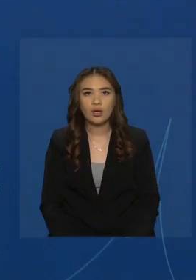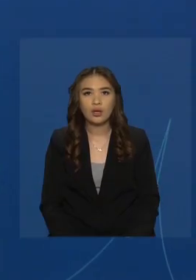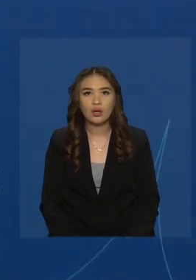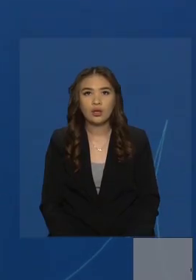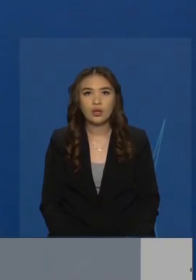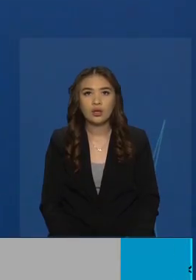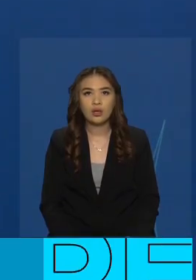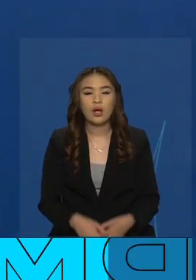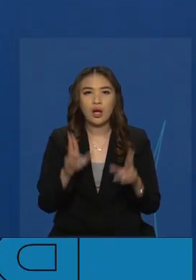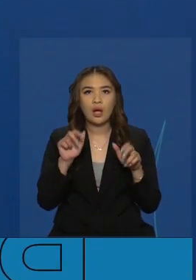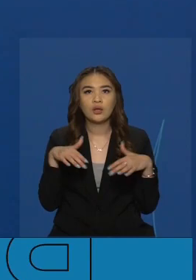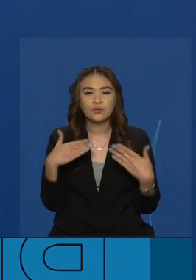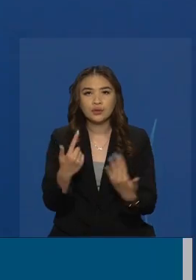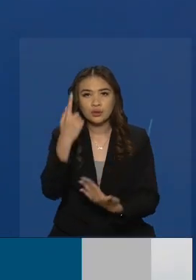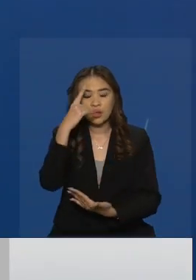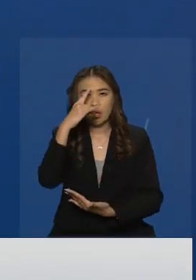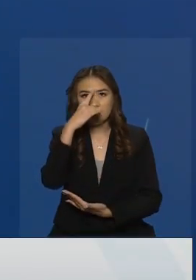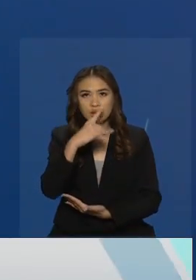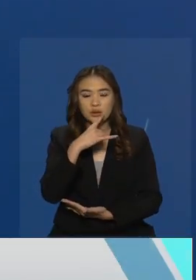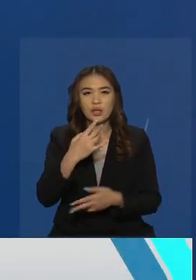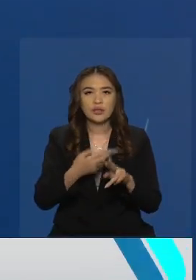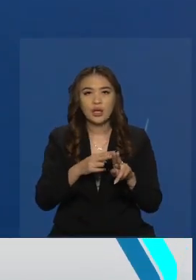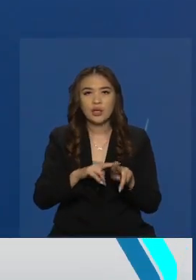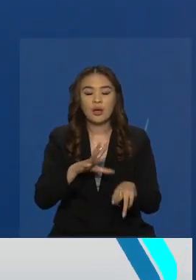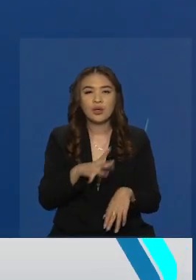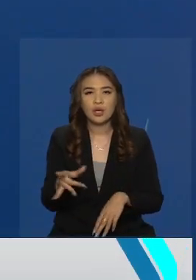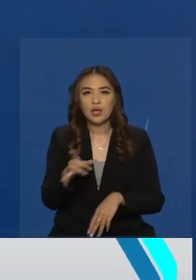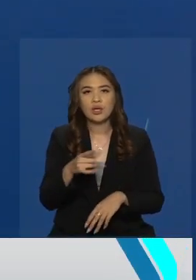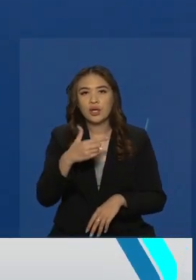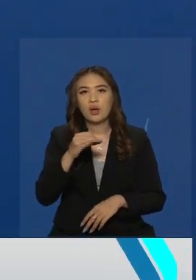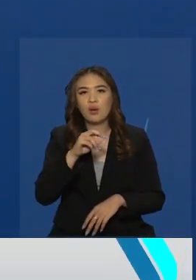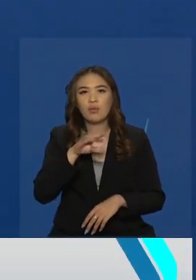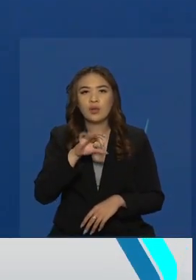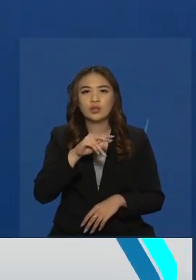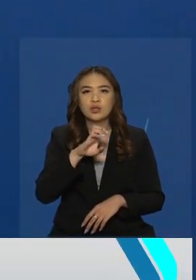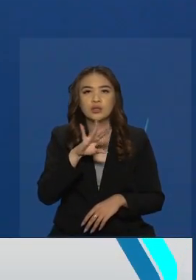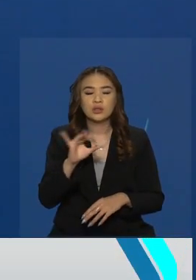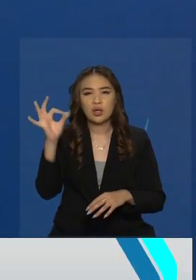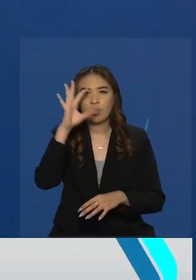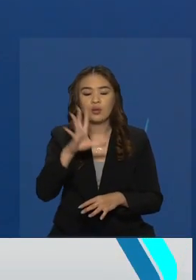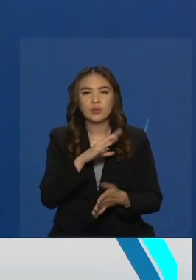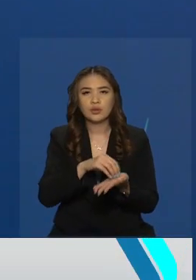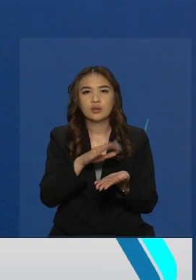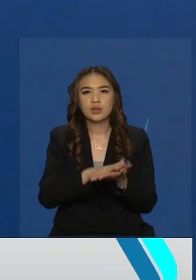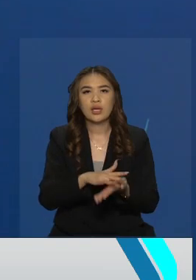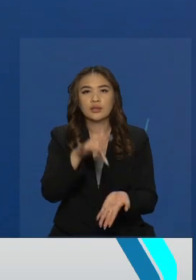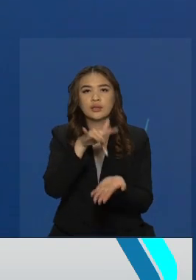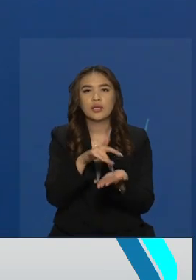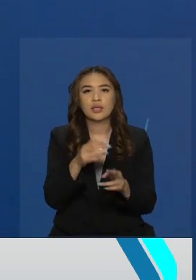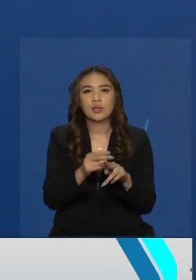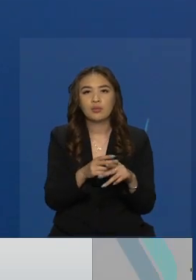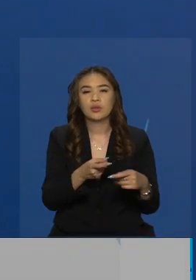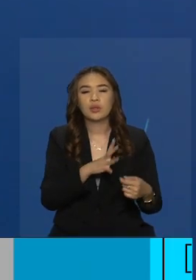Как вы оцениваете роль Казахстана в стабилизации региональной геополитической ситуации центр притяжения